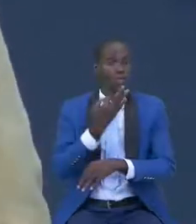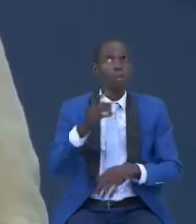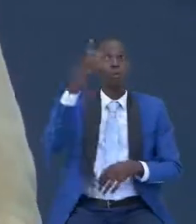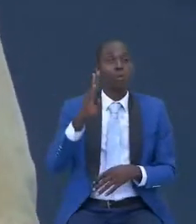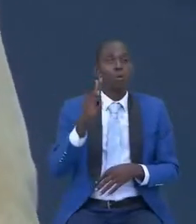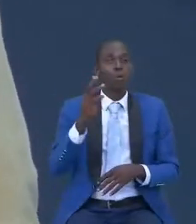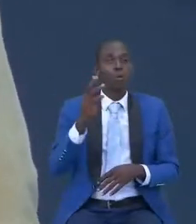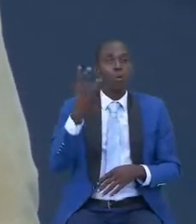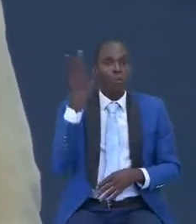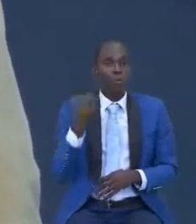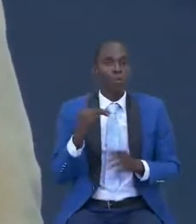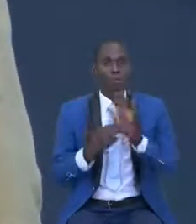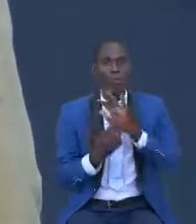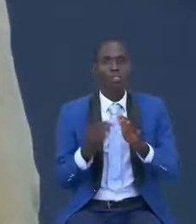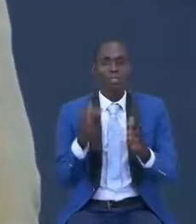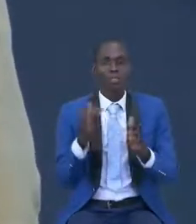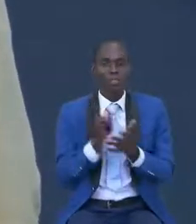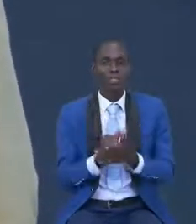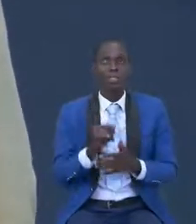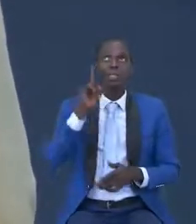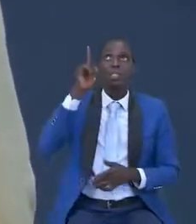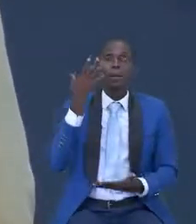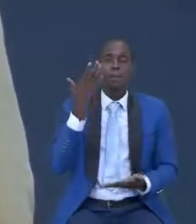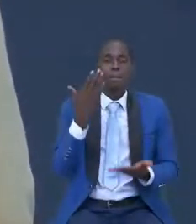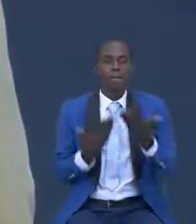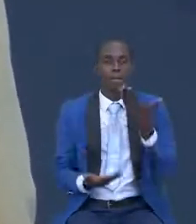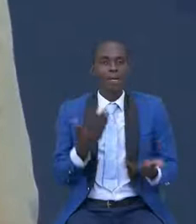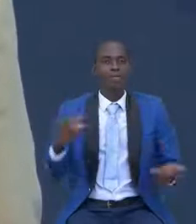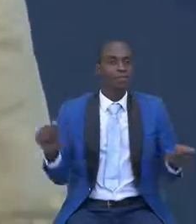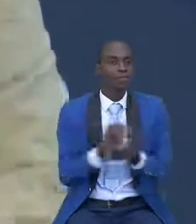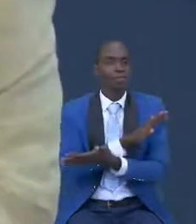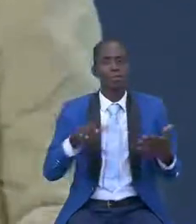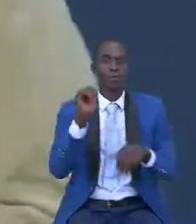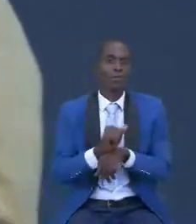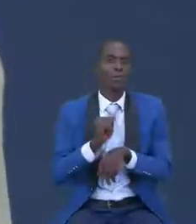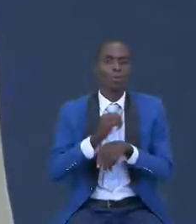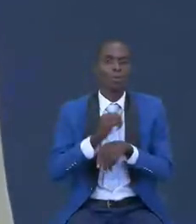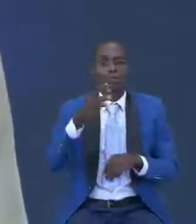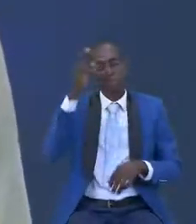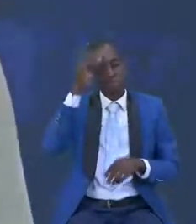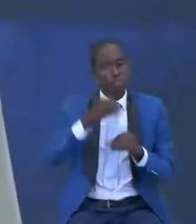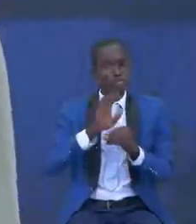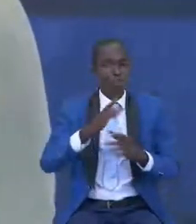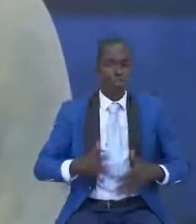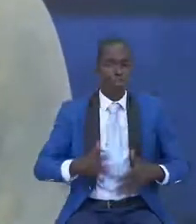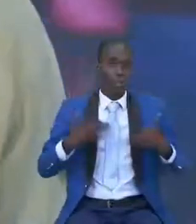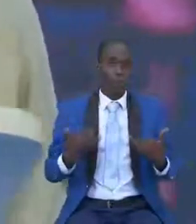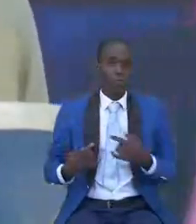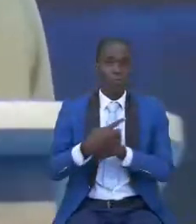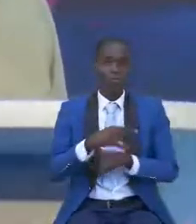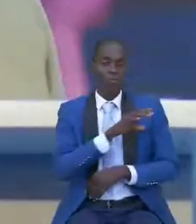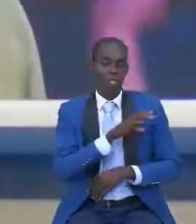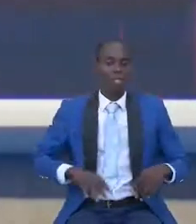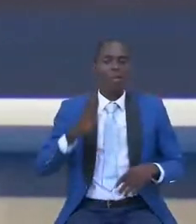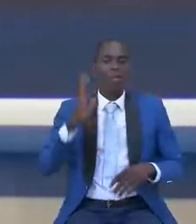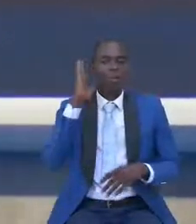le Fils de Dieu a paru afin de détruire les œuvres du diable.